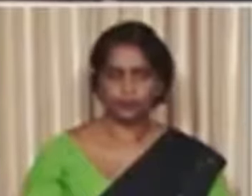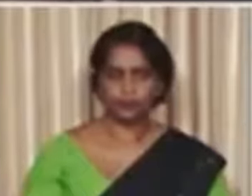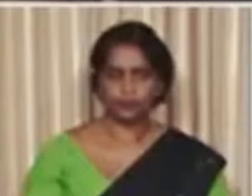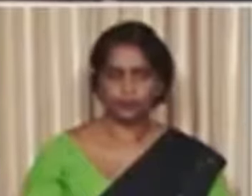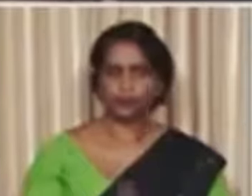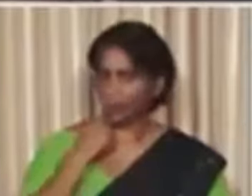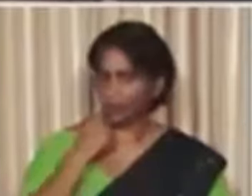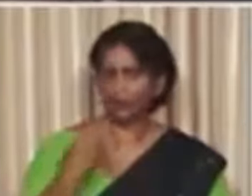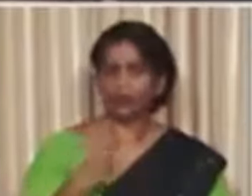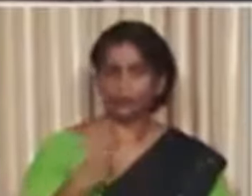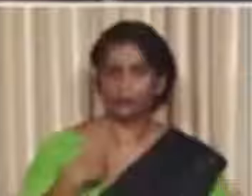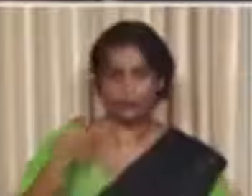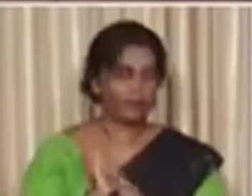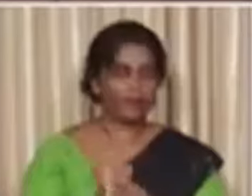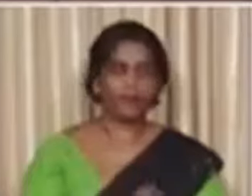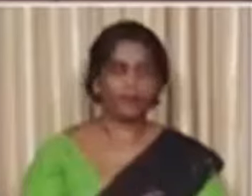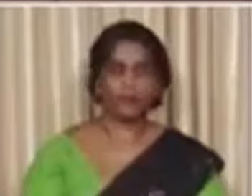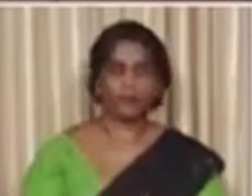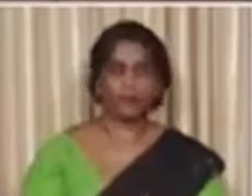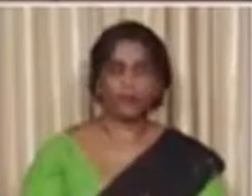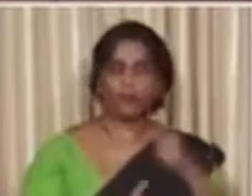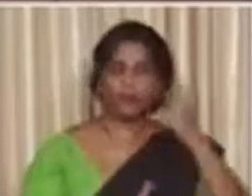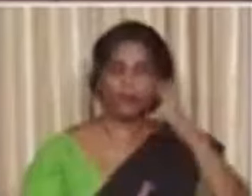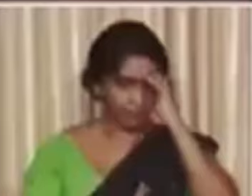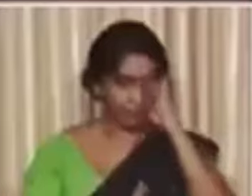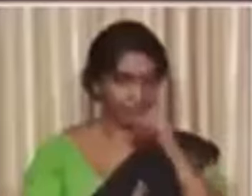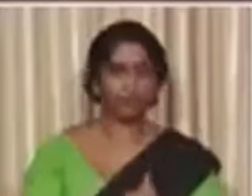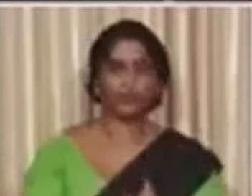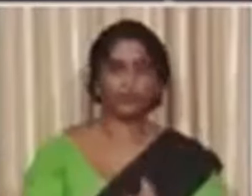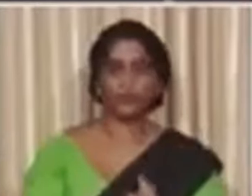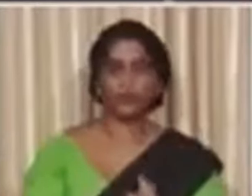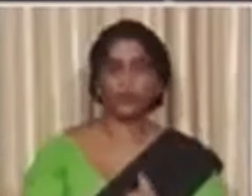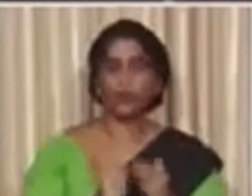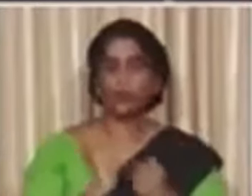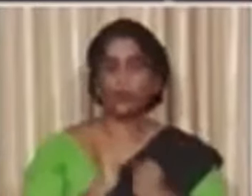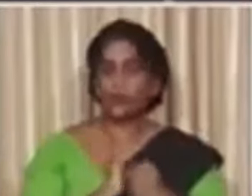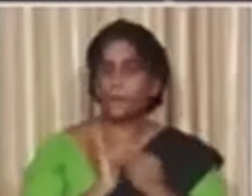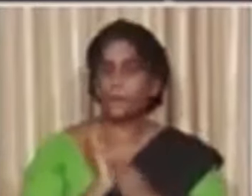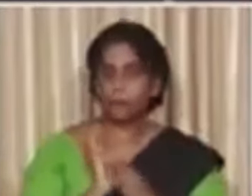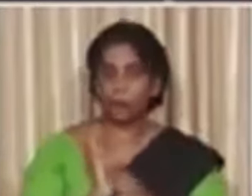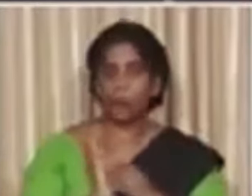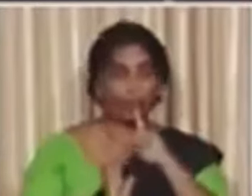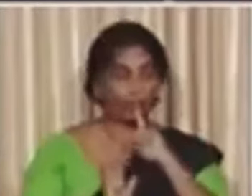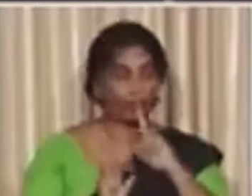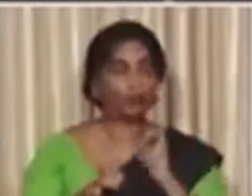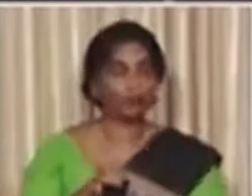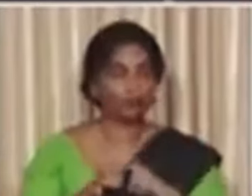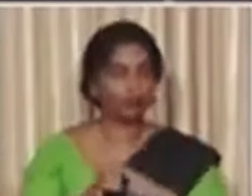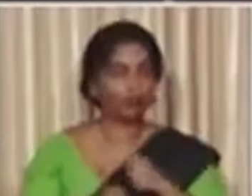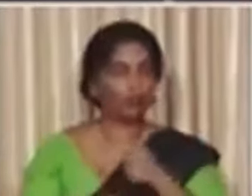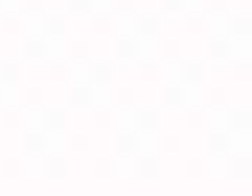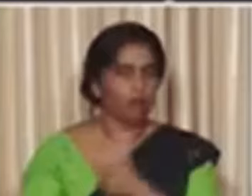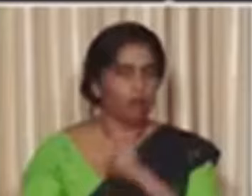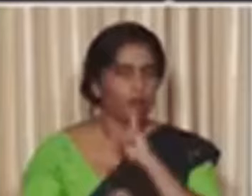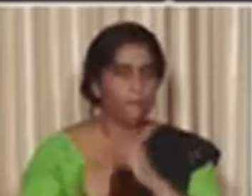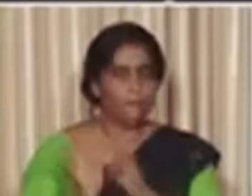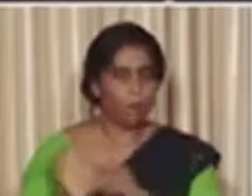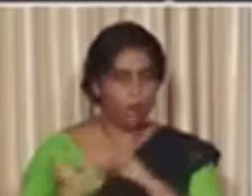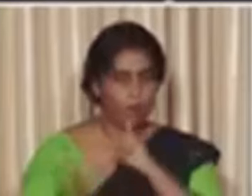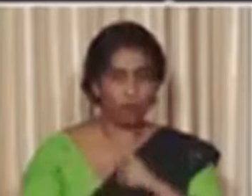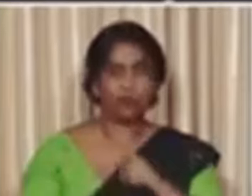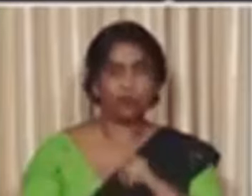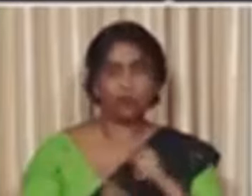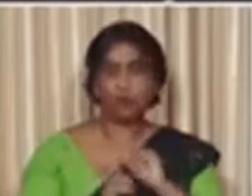to me I will follow it up නියෝජක කතානායකතුමනි ගරු මනෝගනේෂන් මන්ත්‍රීතුමා මතු කරපු ප්‍රශ්නේ ඉතාම සංවේදී ප්‍රශ්නයක් මේ සභාවේ